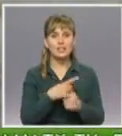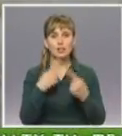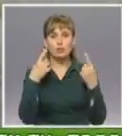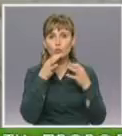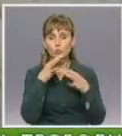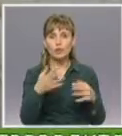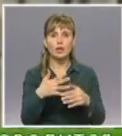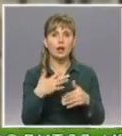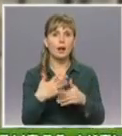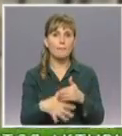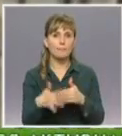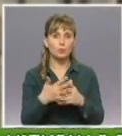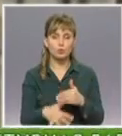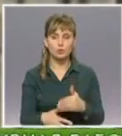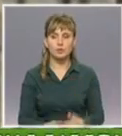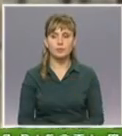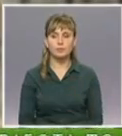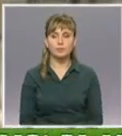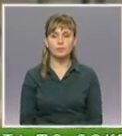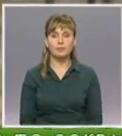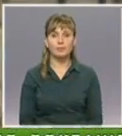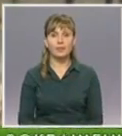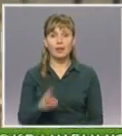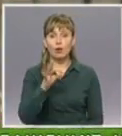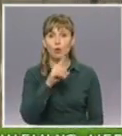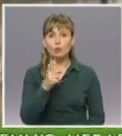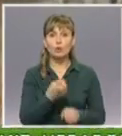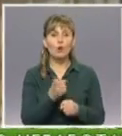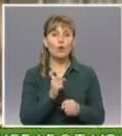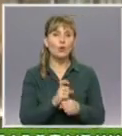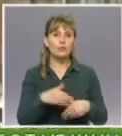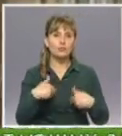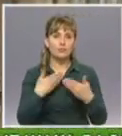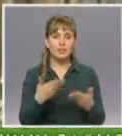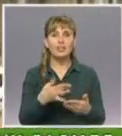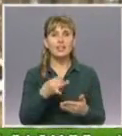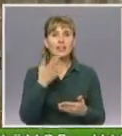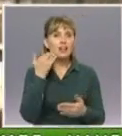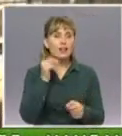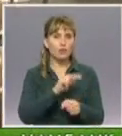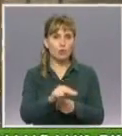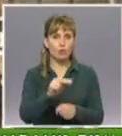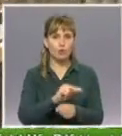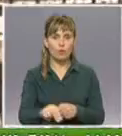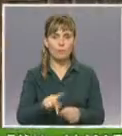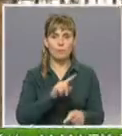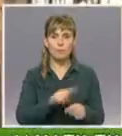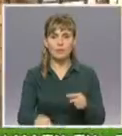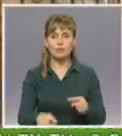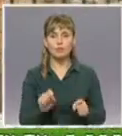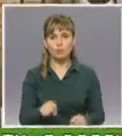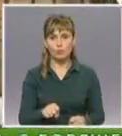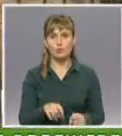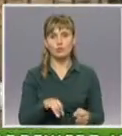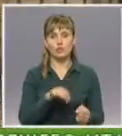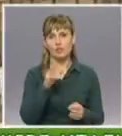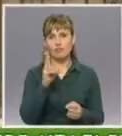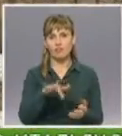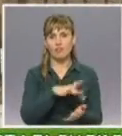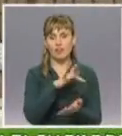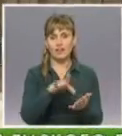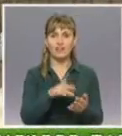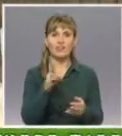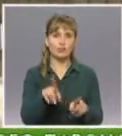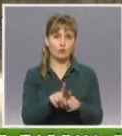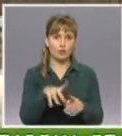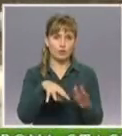это капуста. Карликовые камерунские козы очень приветливы и легко дрессируются, поэтому их можно содержать в городской квартире. А на даче